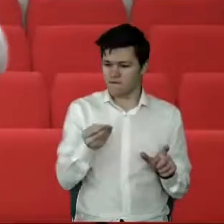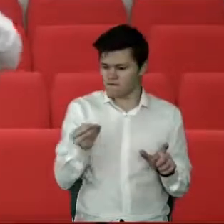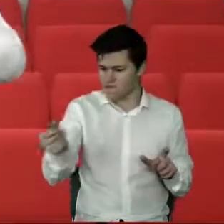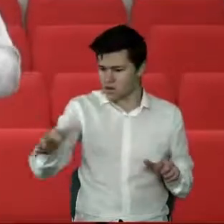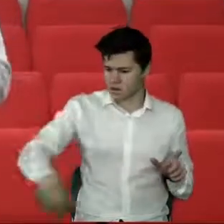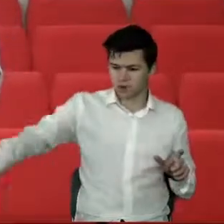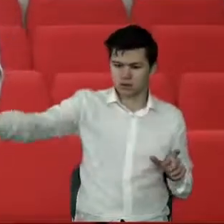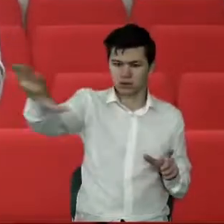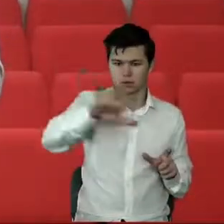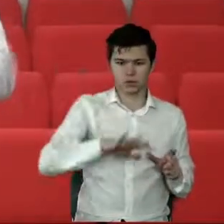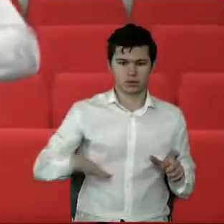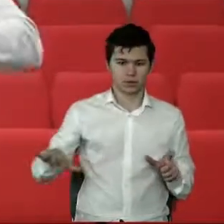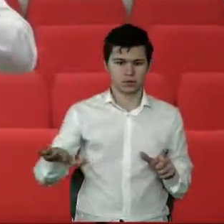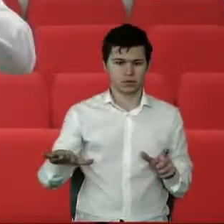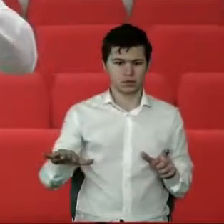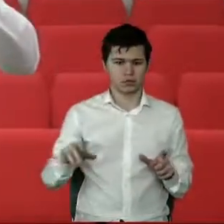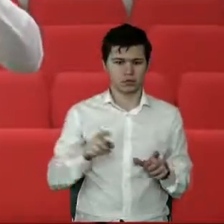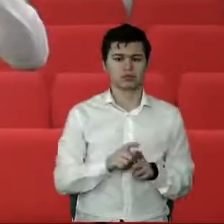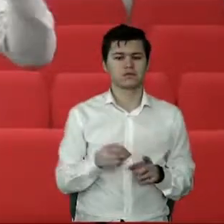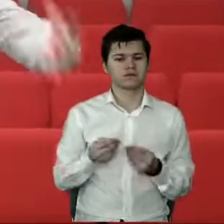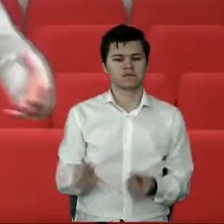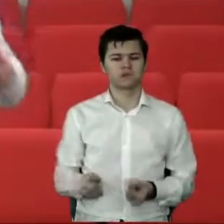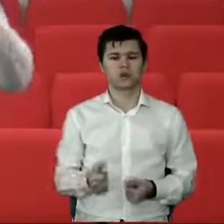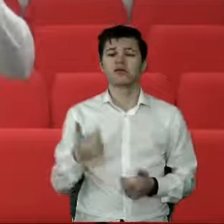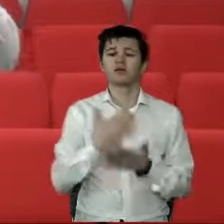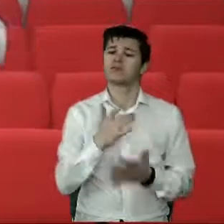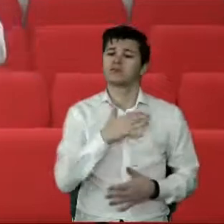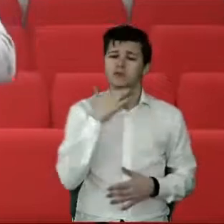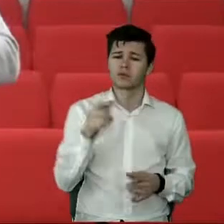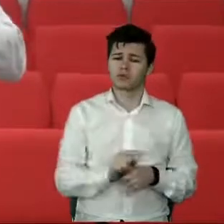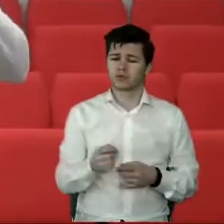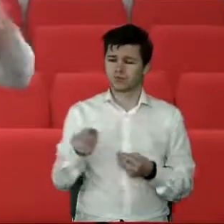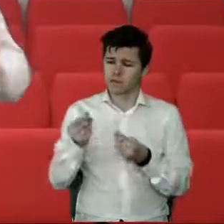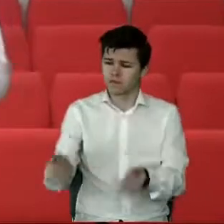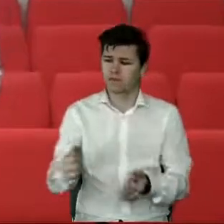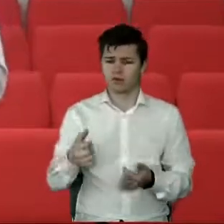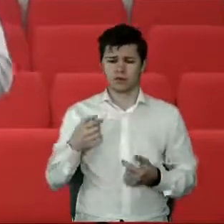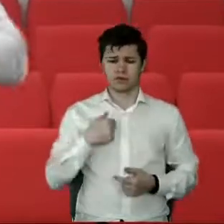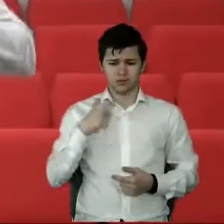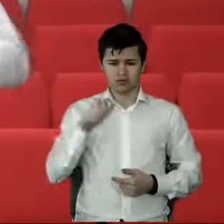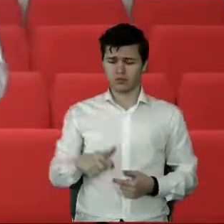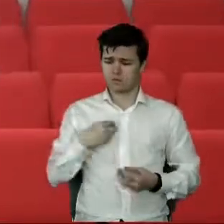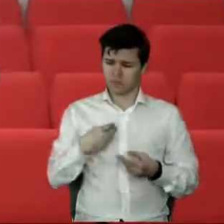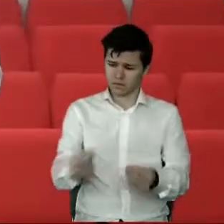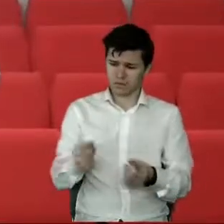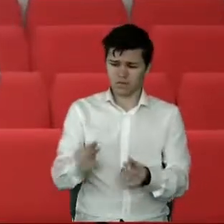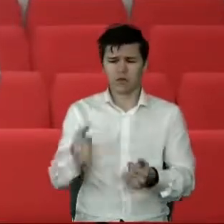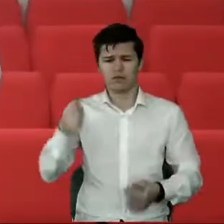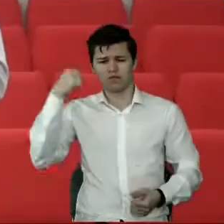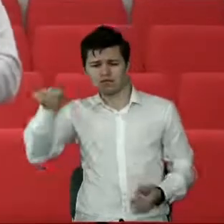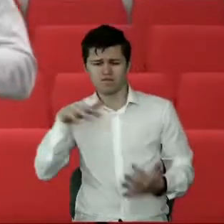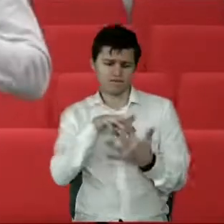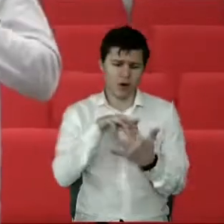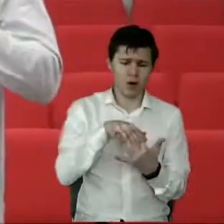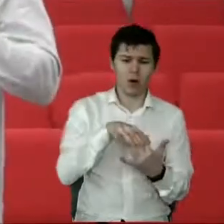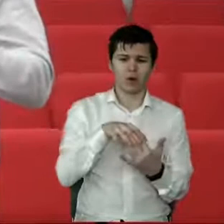влияли на умы других людей. Очень многие вели за собой, поднимали народы, выигрывали войны. Но это несколько не то.